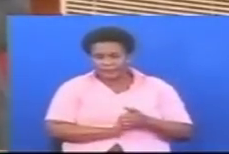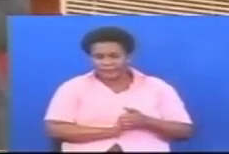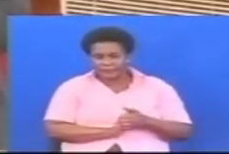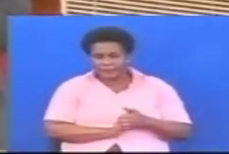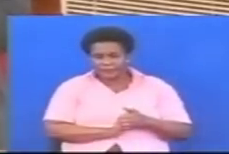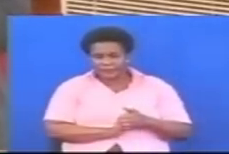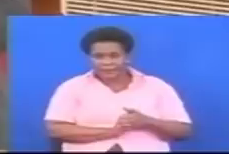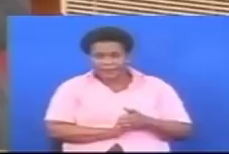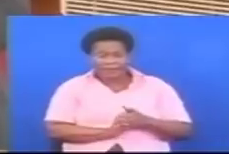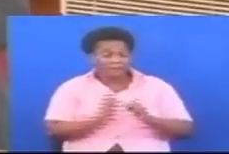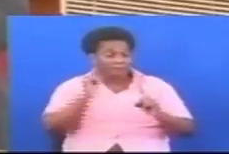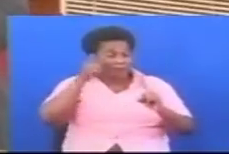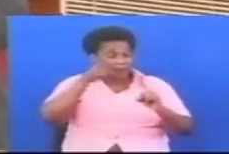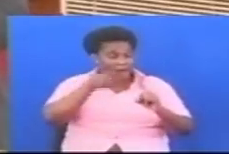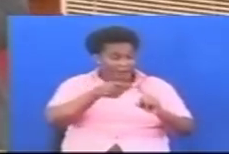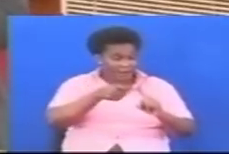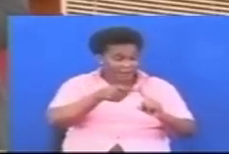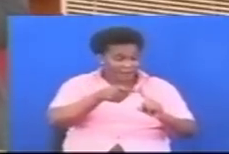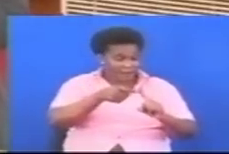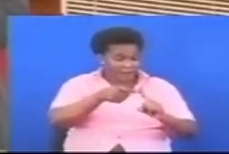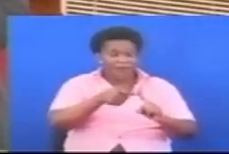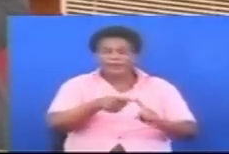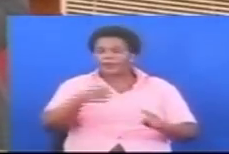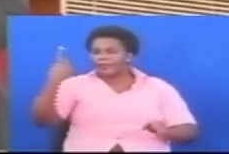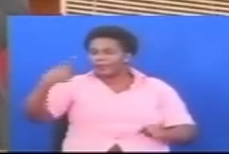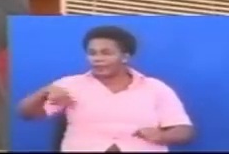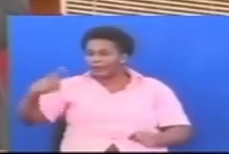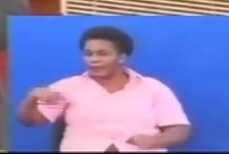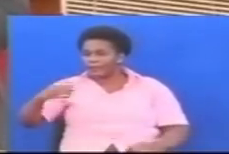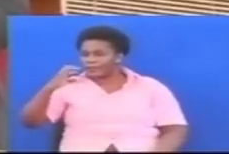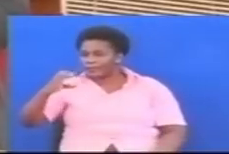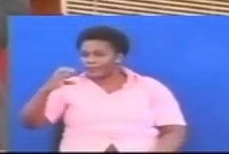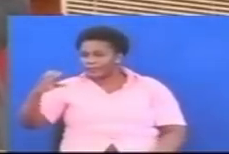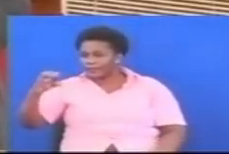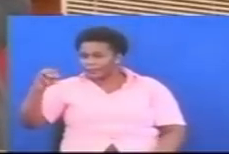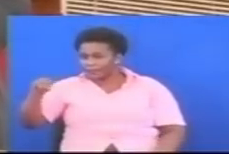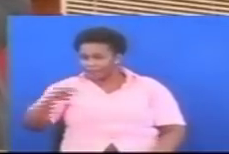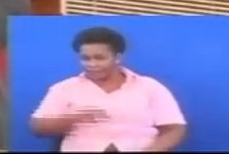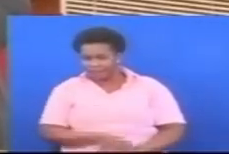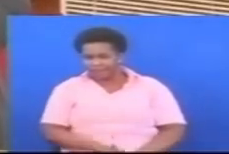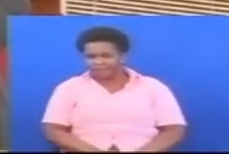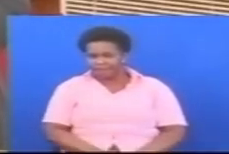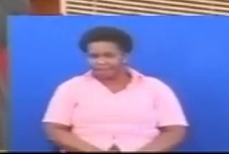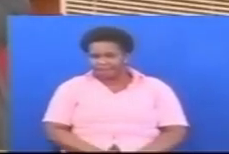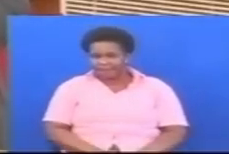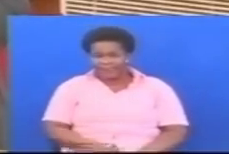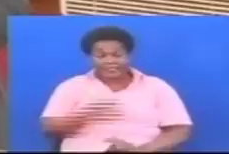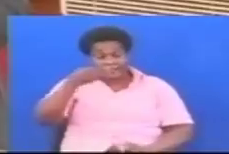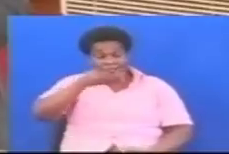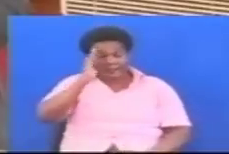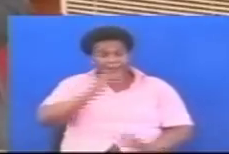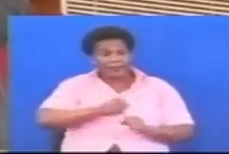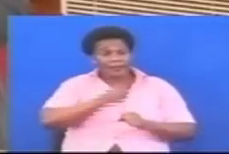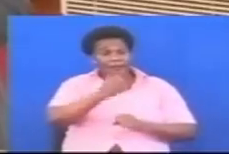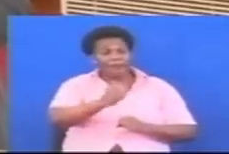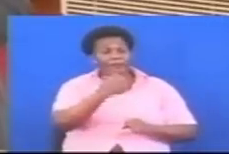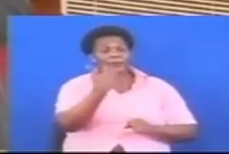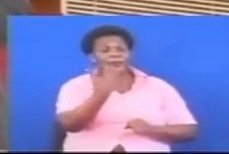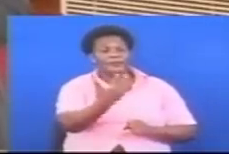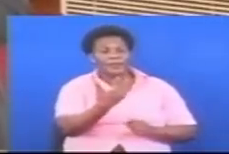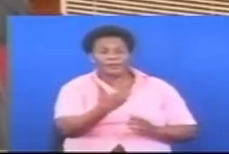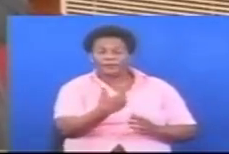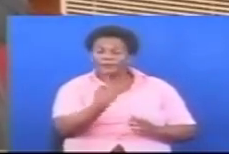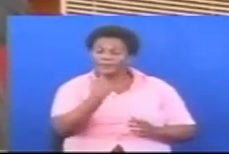lililowekwa na ilani ya Chama cha Mapinduzi ikiingiza madarakani serikali ya awamu ya tano ya Rais Magufuli ni kuwa